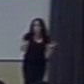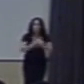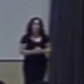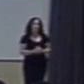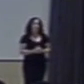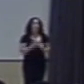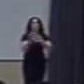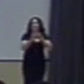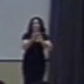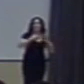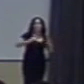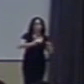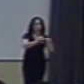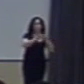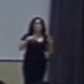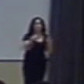quan es parla de l'ús d'internet